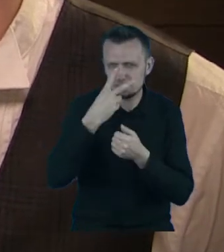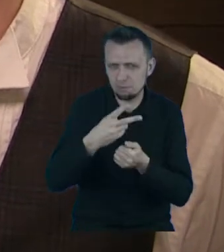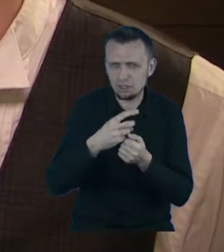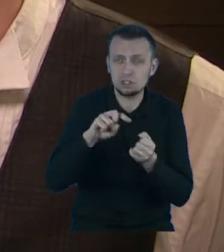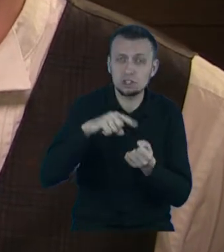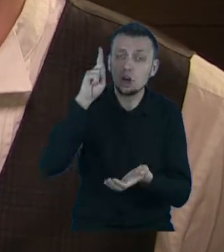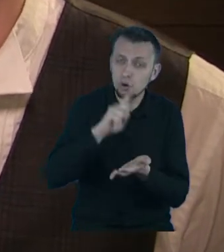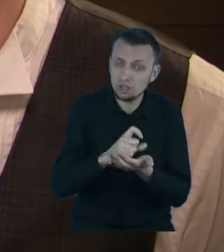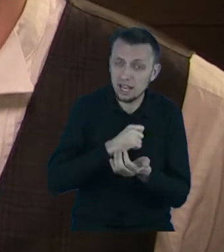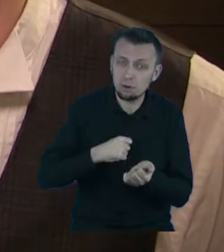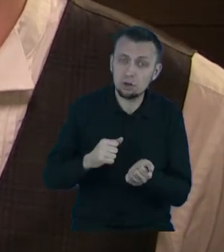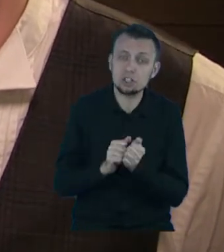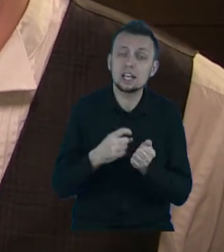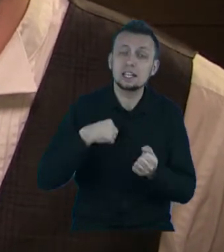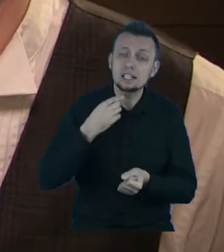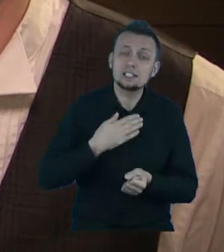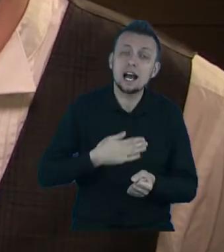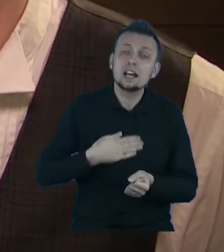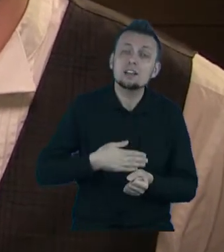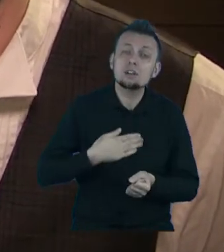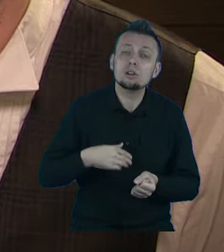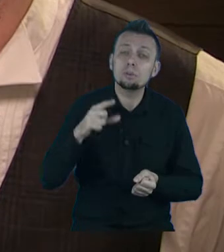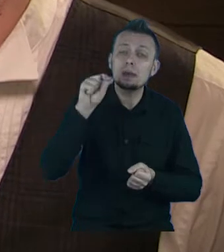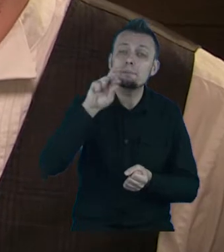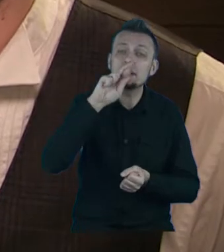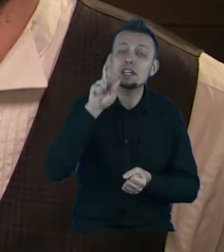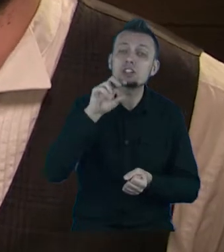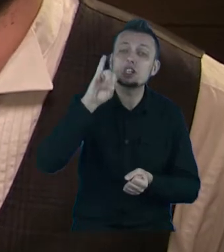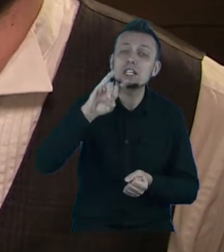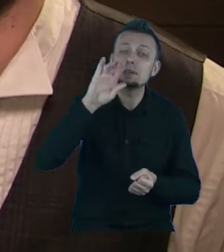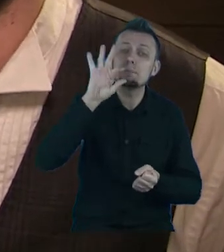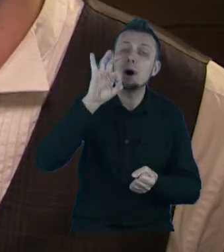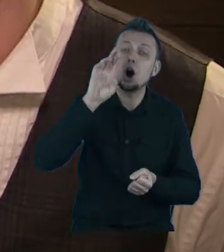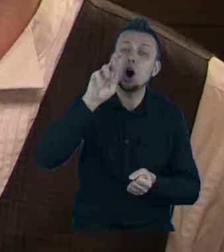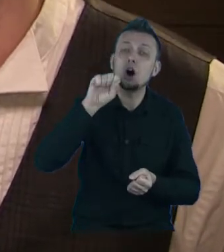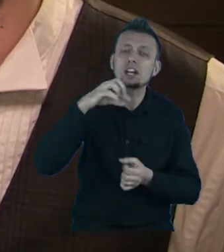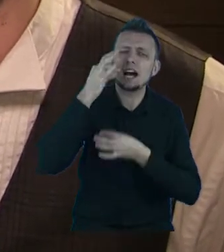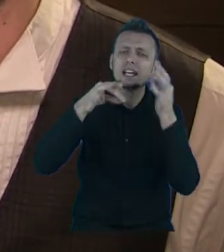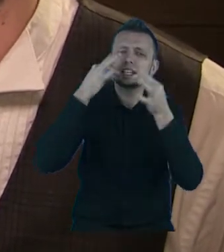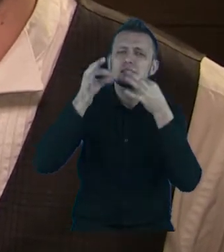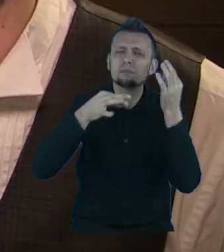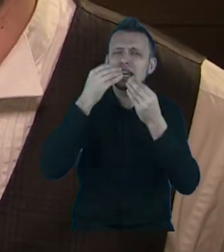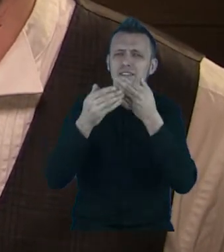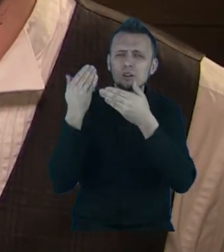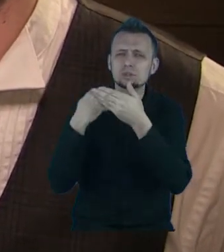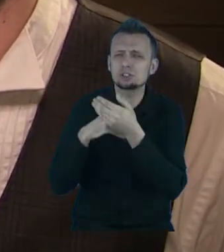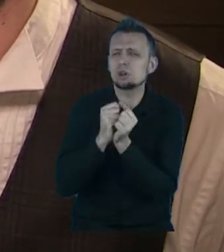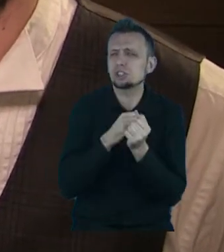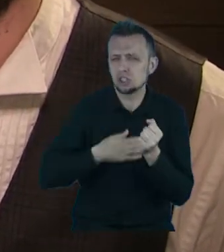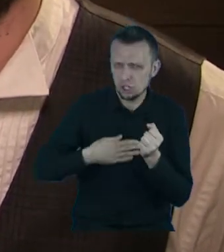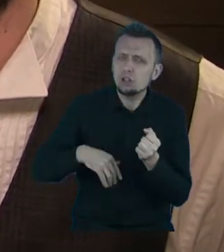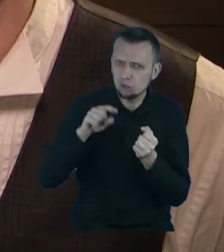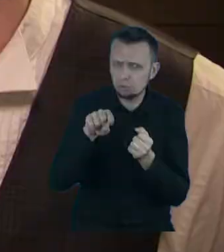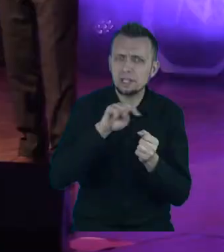twórczość Jeremiego Przybory, że robię to z przyjemnością i cieszę się, że mogę wykonywać te utwory na takiej scenie i przy takich